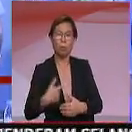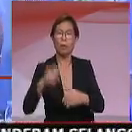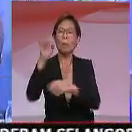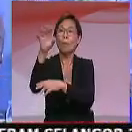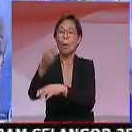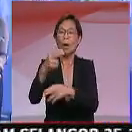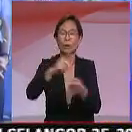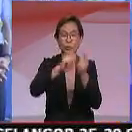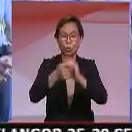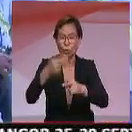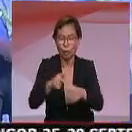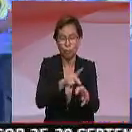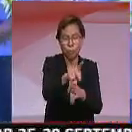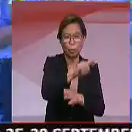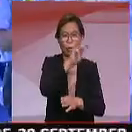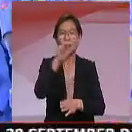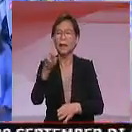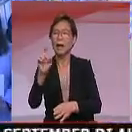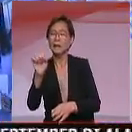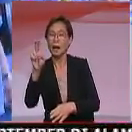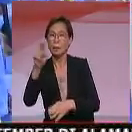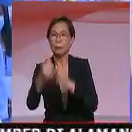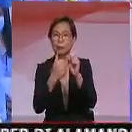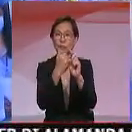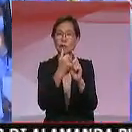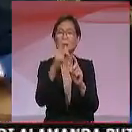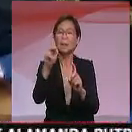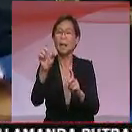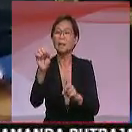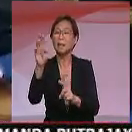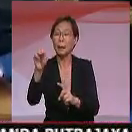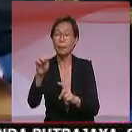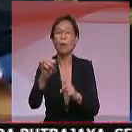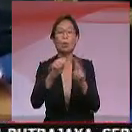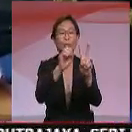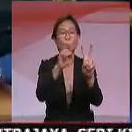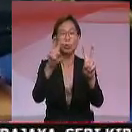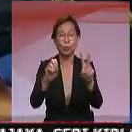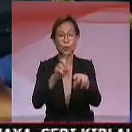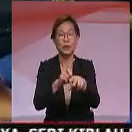Karnival Penjana Kerjaya Kementerian Sumber Manusia 2020 di Sungai Siput, Perak.